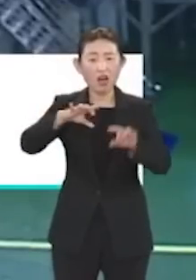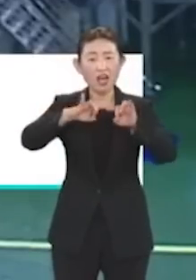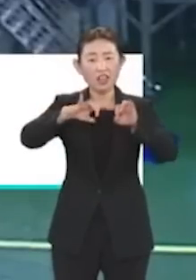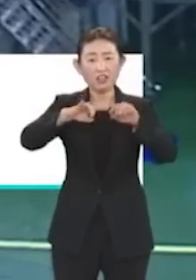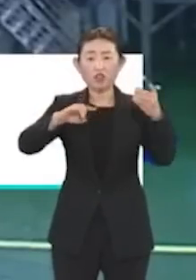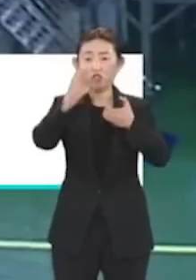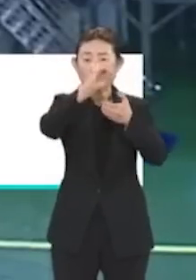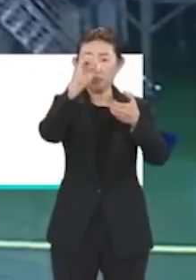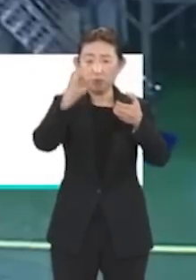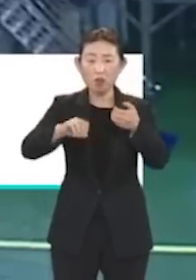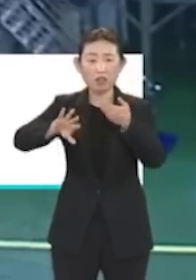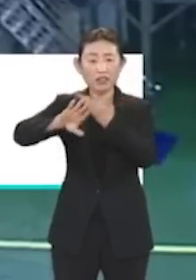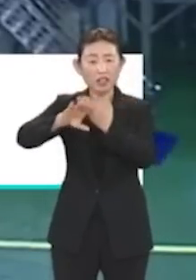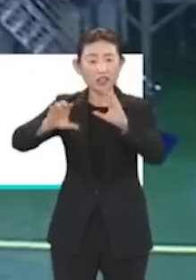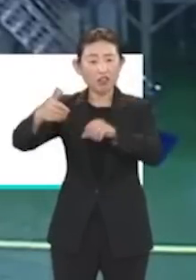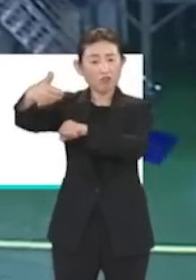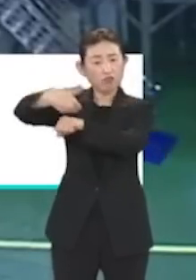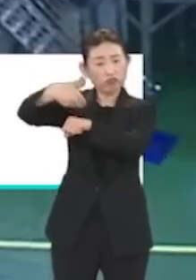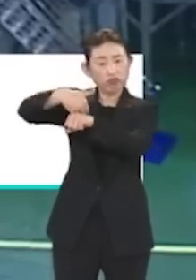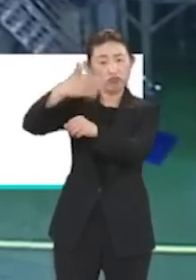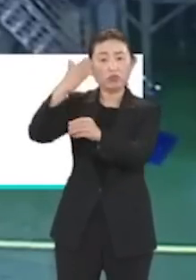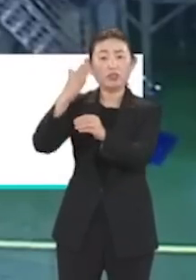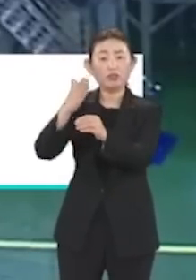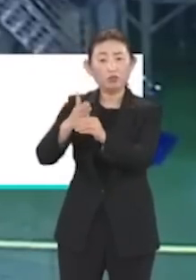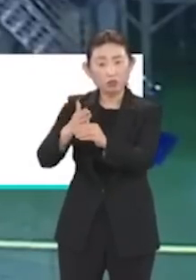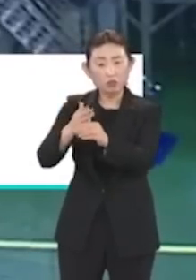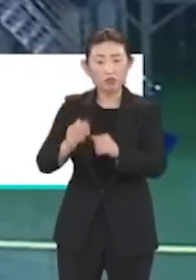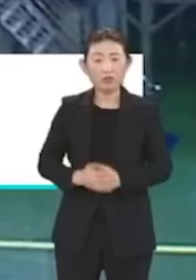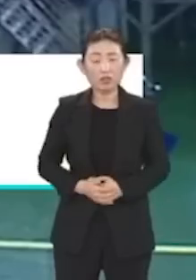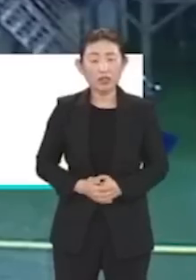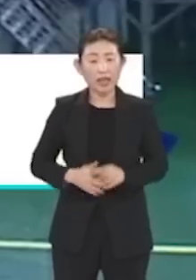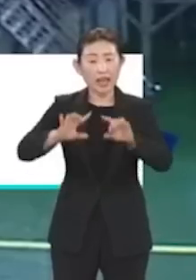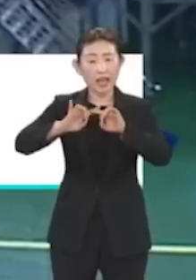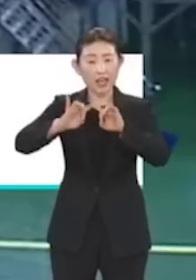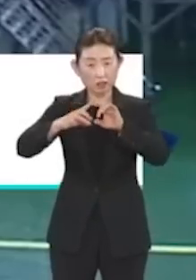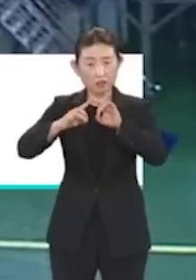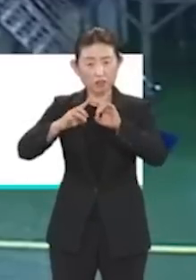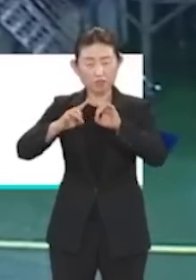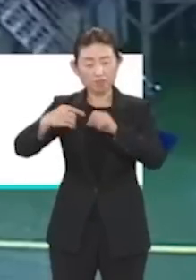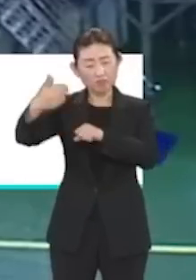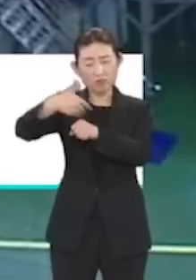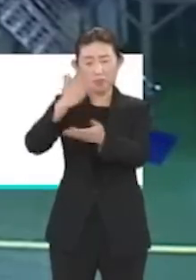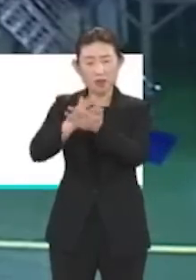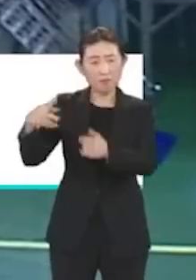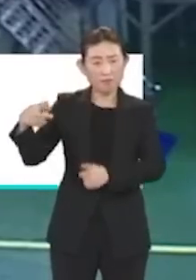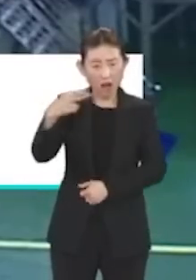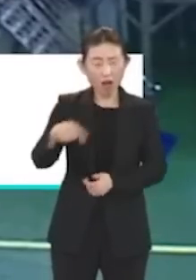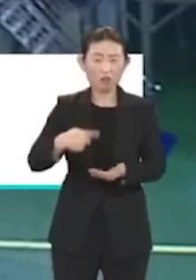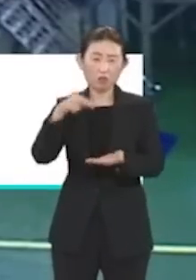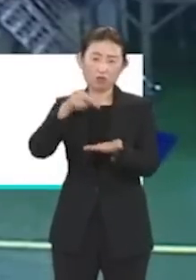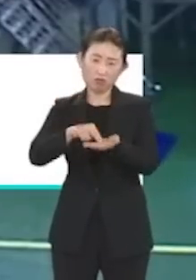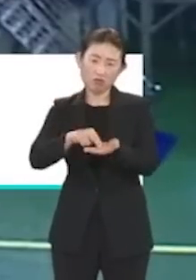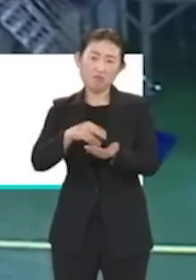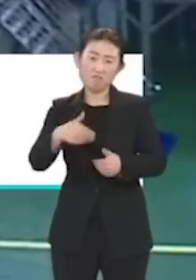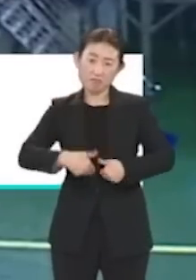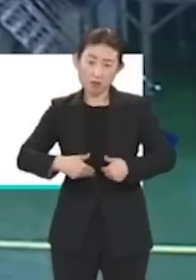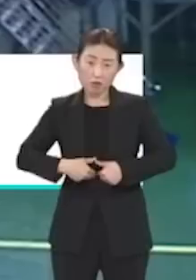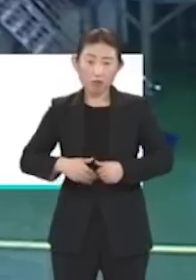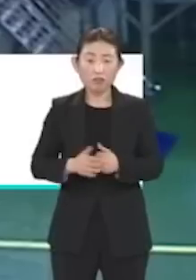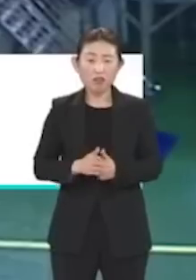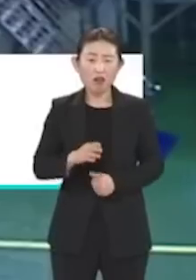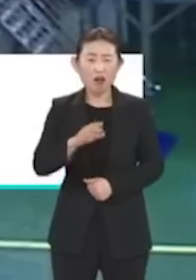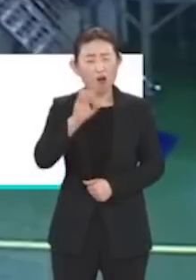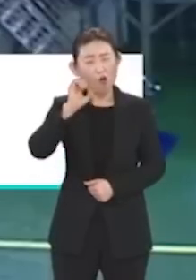폭등으로 에너지의 90% 이상을 수입에 의존하고 있는 우리나라는 에너지 독립에 대한 열망이 더욱 커지고 있는데요